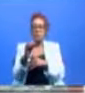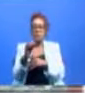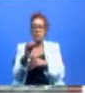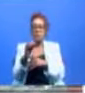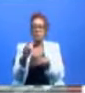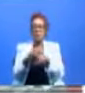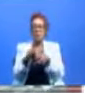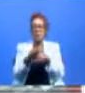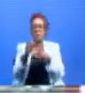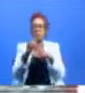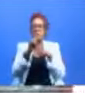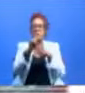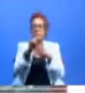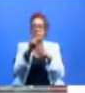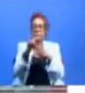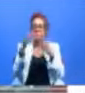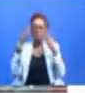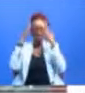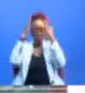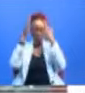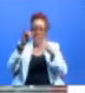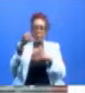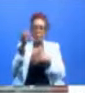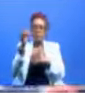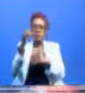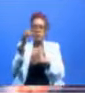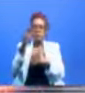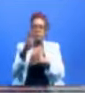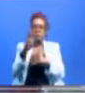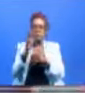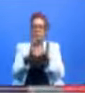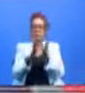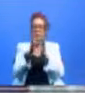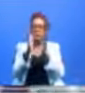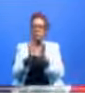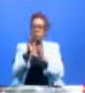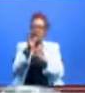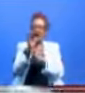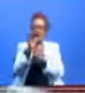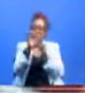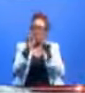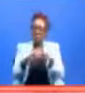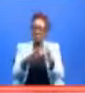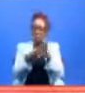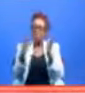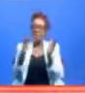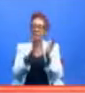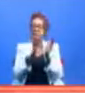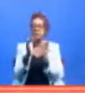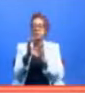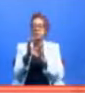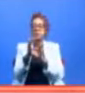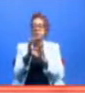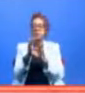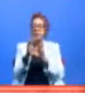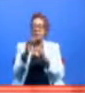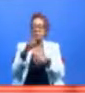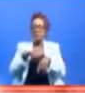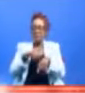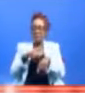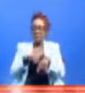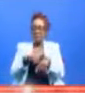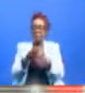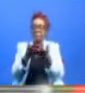Wakiongozwa na kasisi Evans Njogu, Wakristo walihimizwa kuiga unyenyekevu wa Yesu katika msimu huu wa Kwaresma